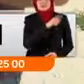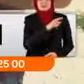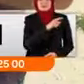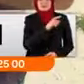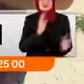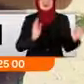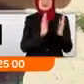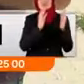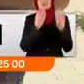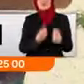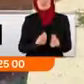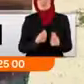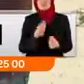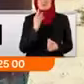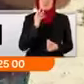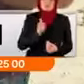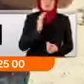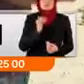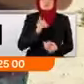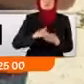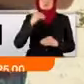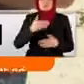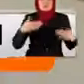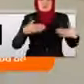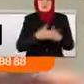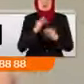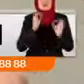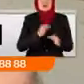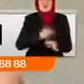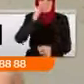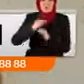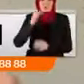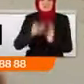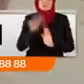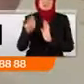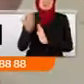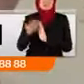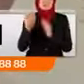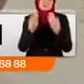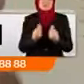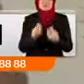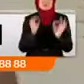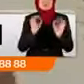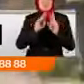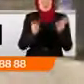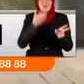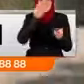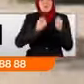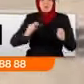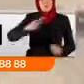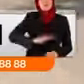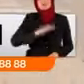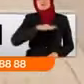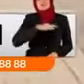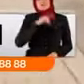geldi arada 3-5 gün geçmeden odalarda gece yarısı söküldü atıldı illaki Dükkanların önüne park edecekler arabayı başka yere yok